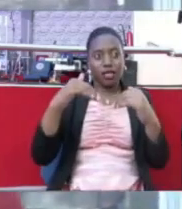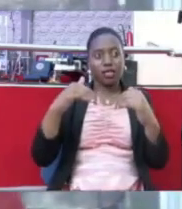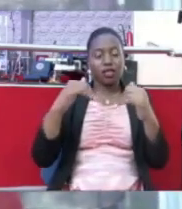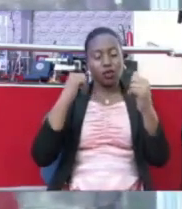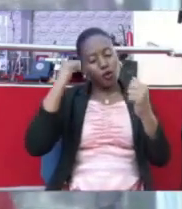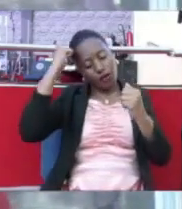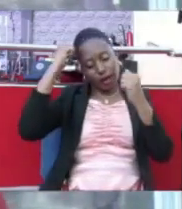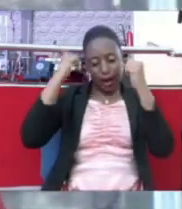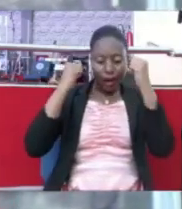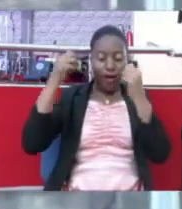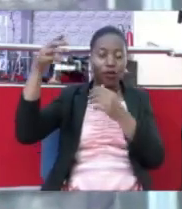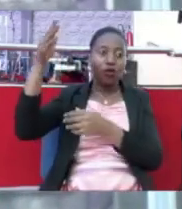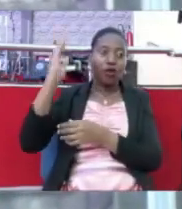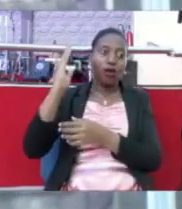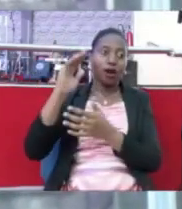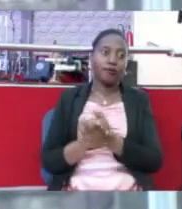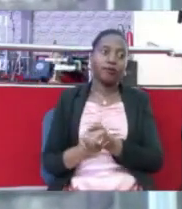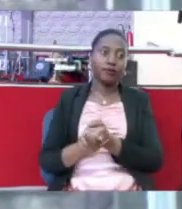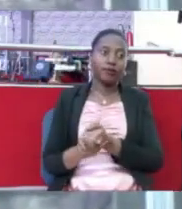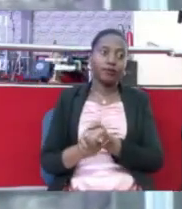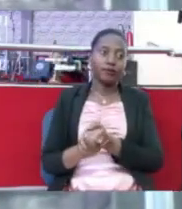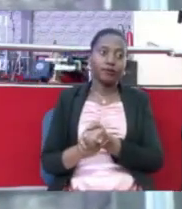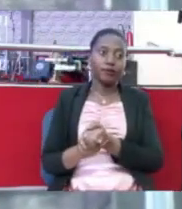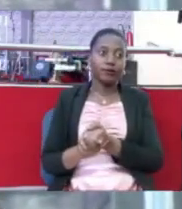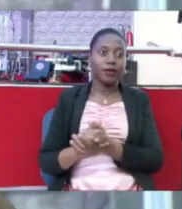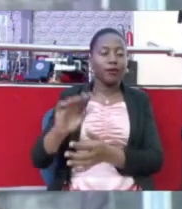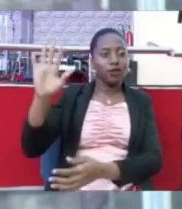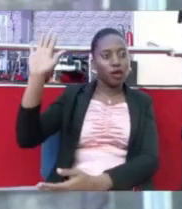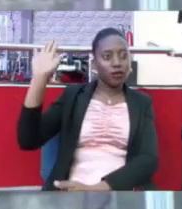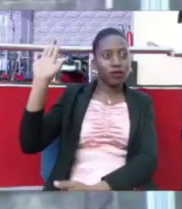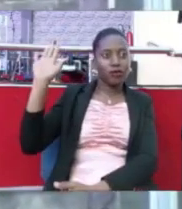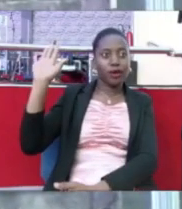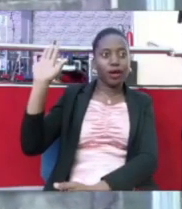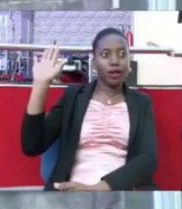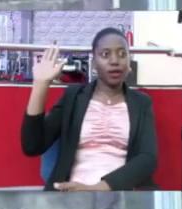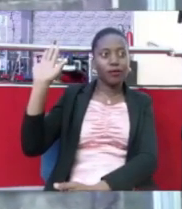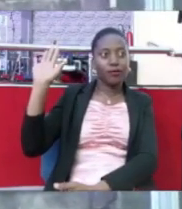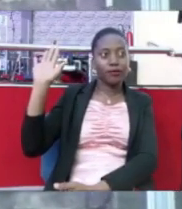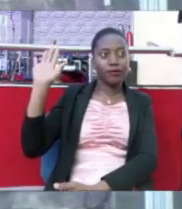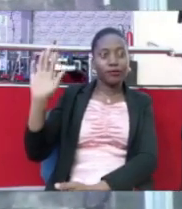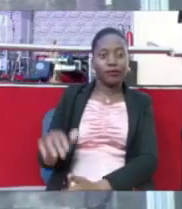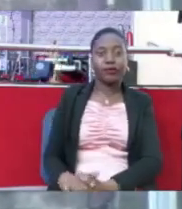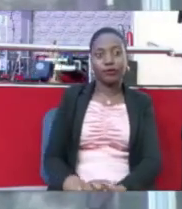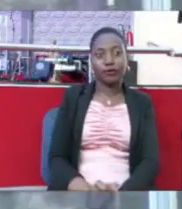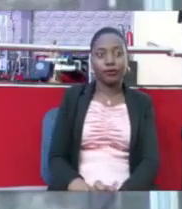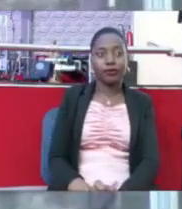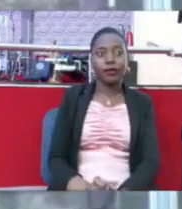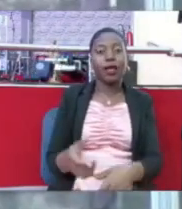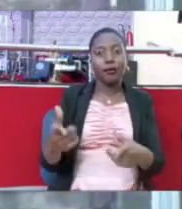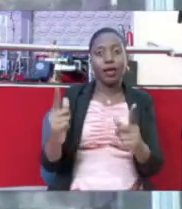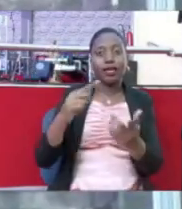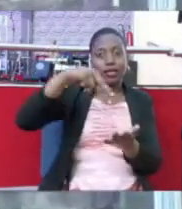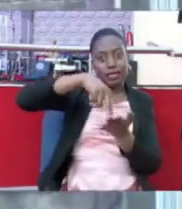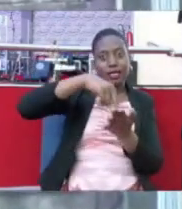God. Kongamano liko hapa la Mungu. Lift up your hand wherever you are. Inua mkono wako mahali popote ulipo. Let us rise up, all